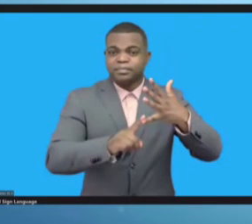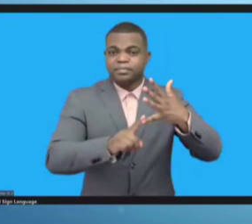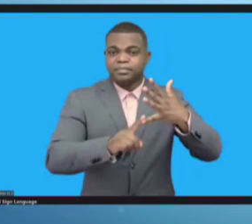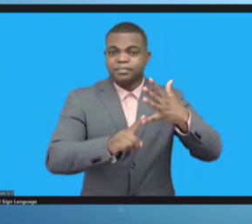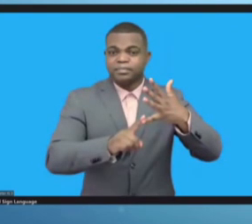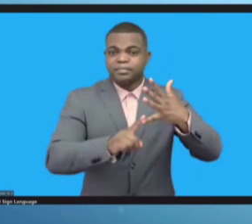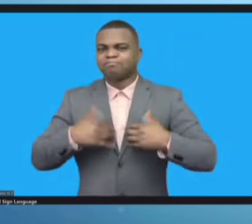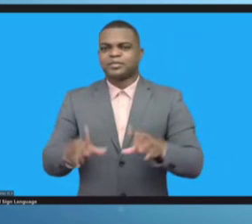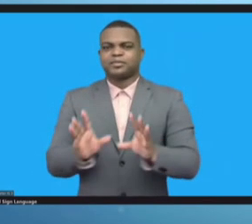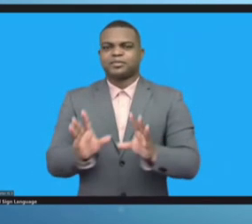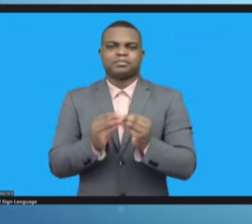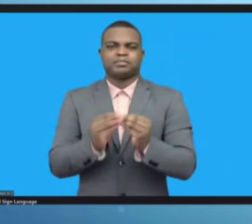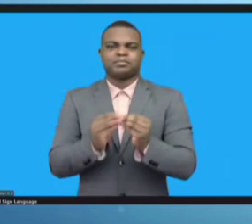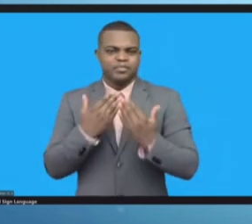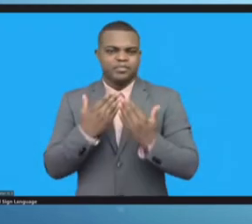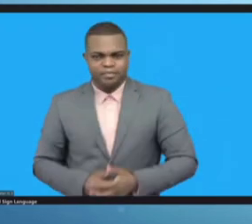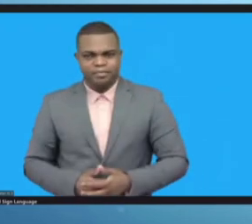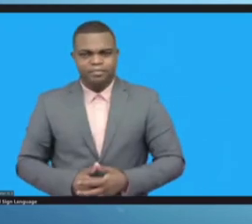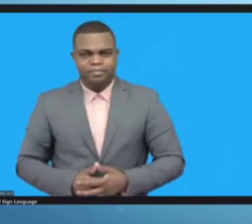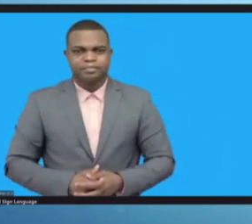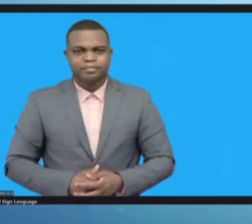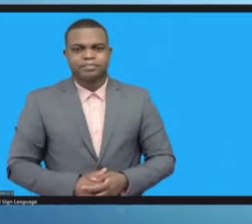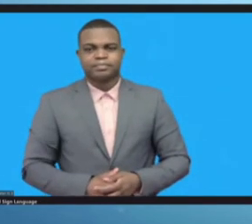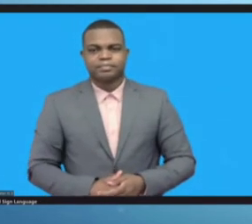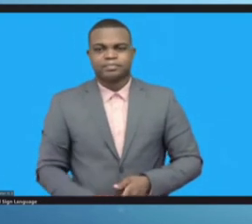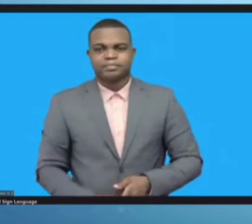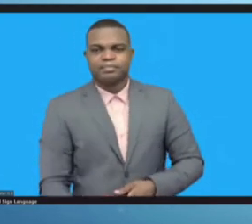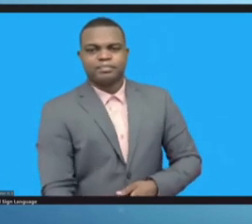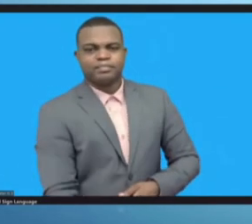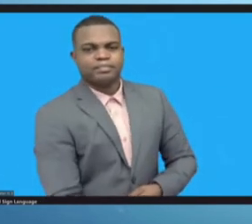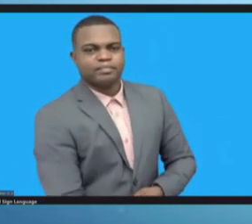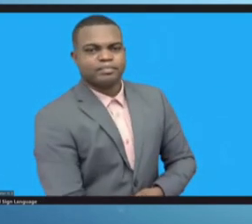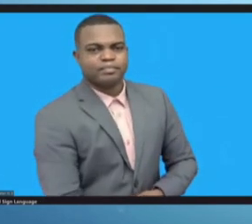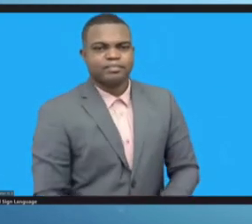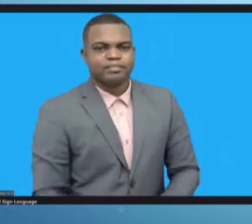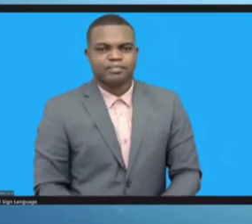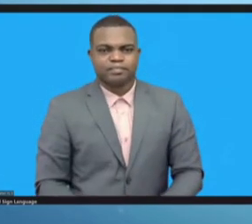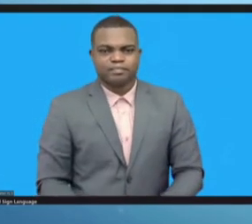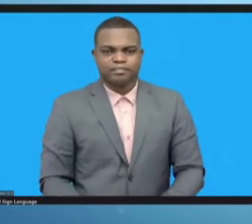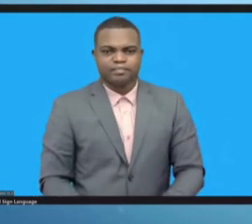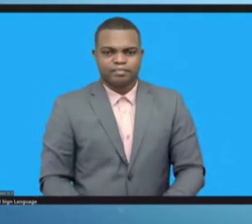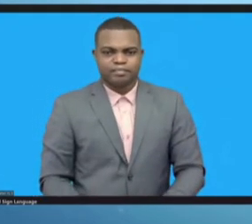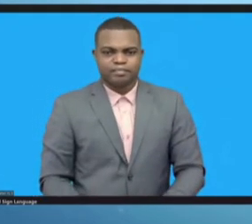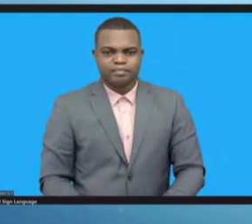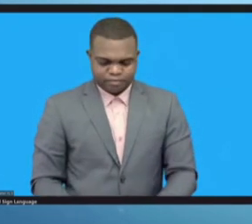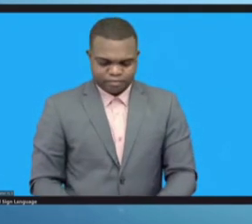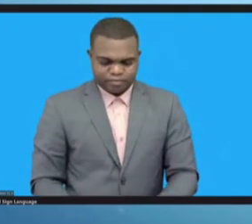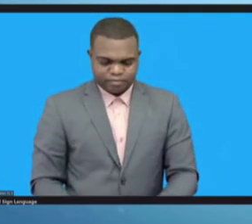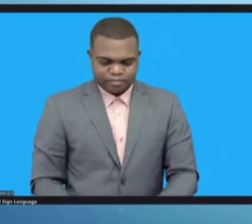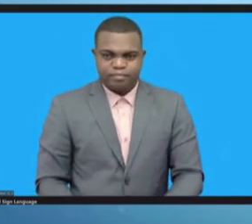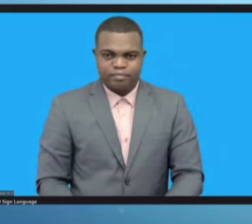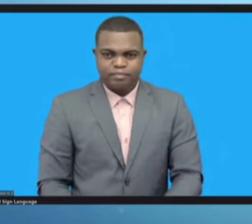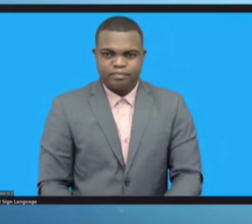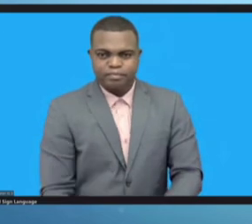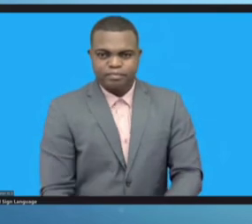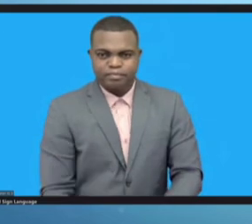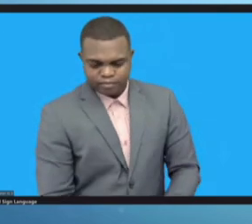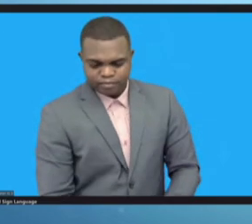votre écoute. Merci beaucoup, Monsieur Antonio Pedro, secrétaire exécutif par intérim de la Commission économique pour l'Afrique des Nations